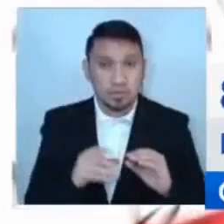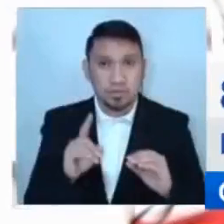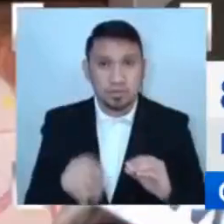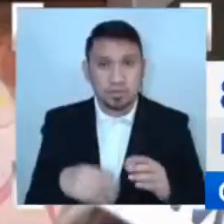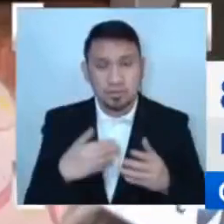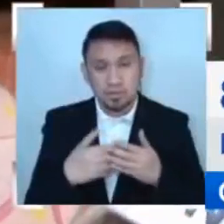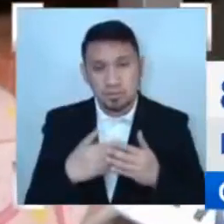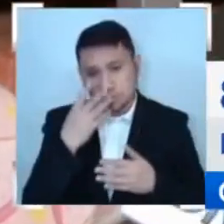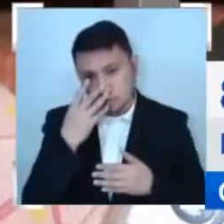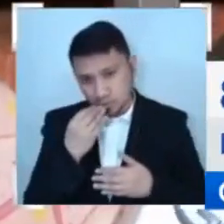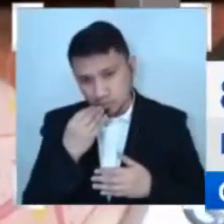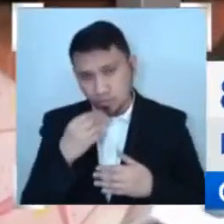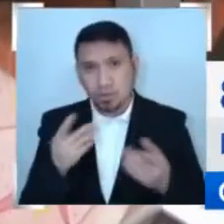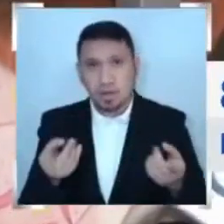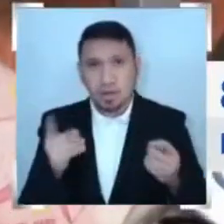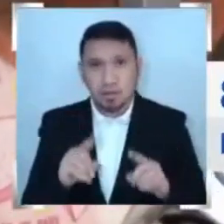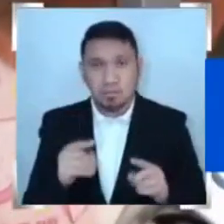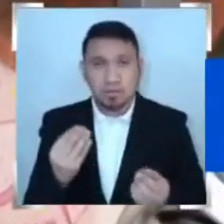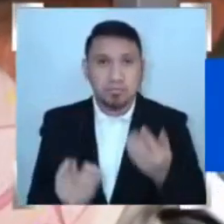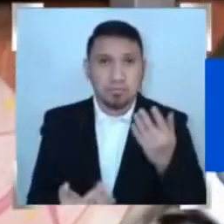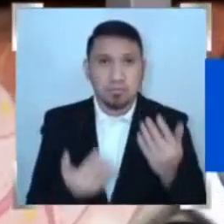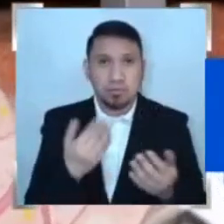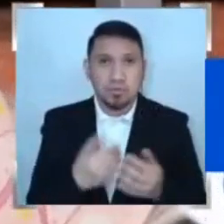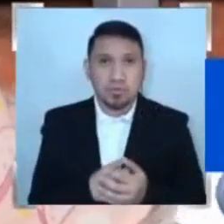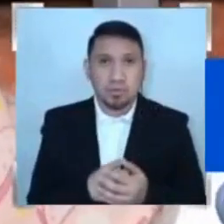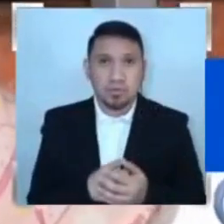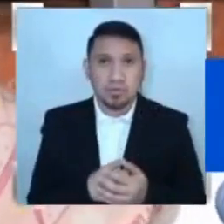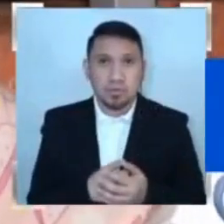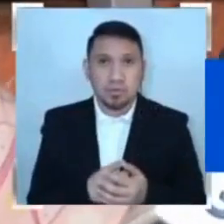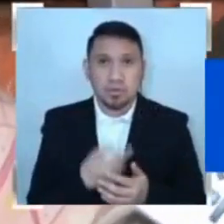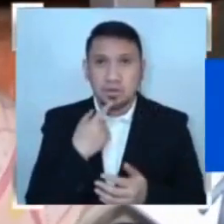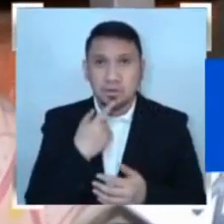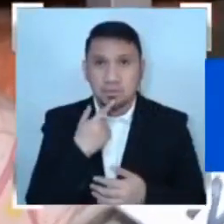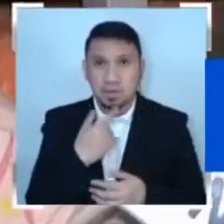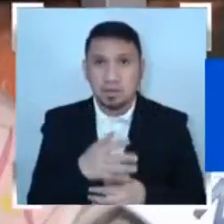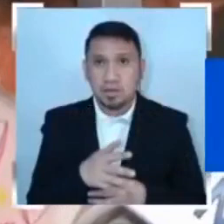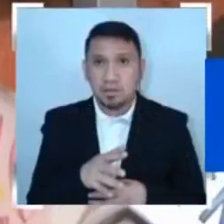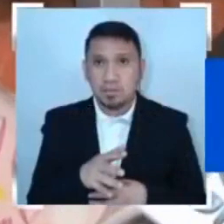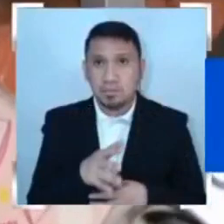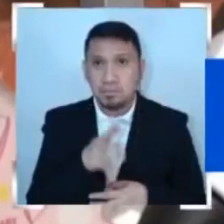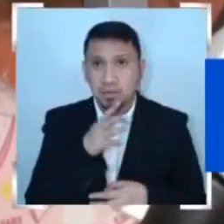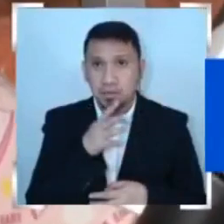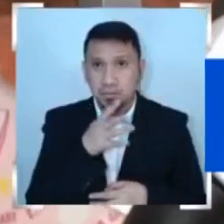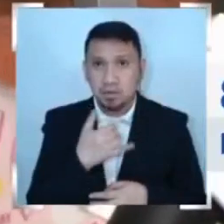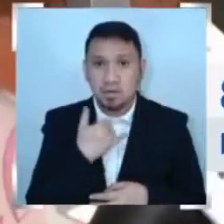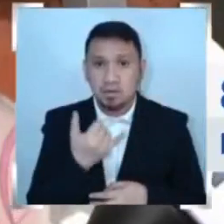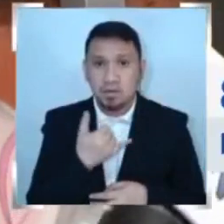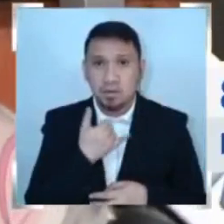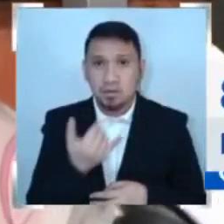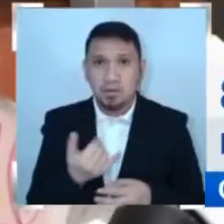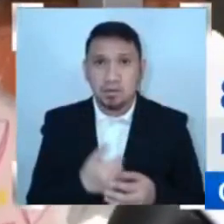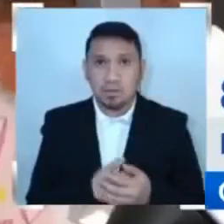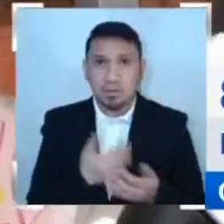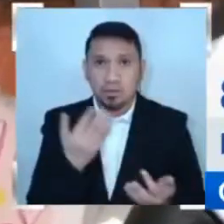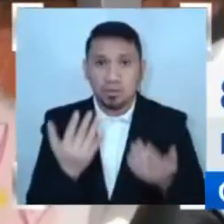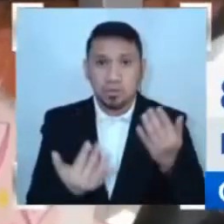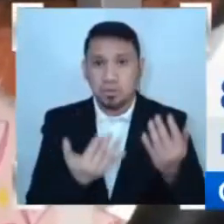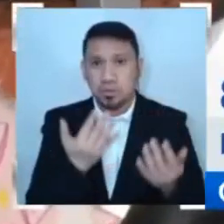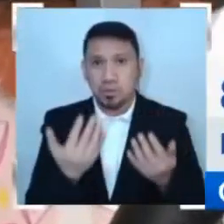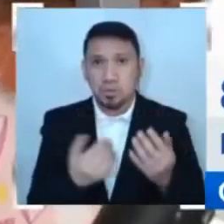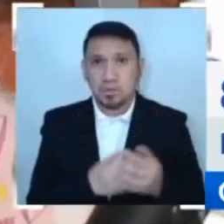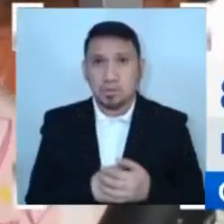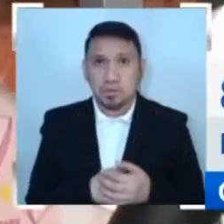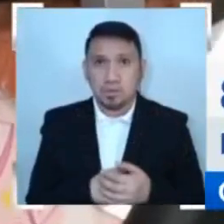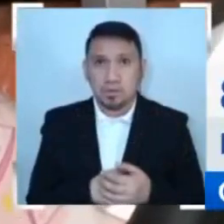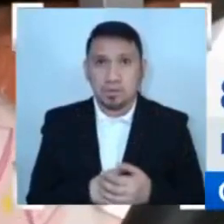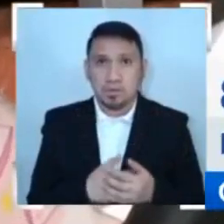sumiklabang suno. Sumigaw po sila na, "Mama, lumabas na kayo dyan, mama, eh, ano ma, sa kwarto ni tito ko." Yun po, naglabasan na